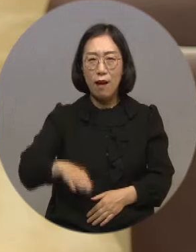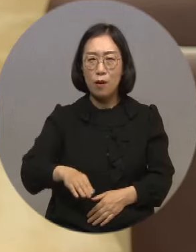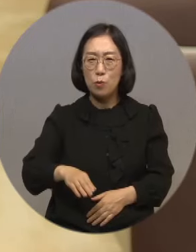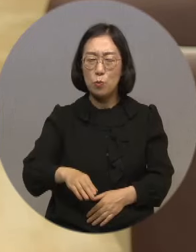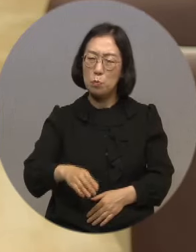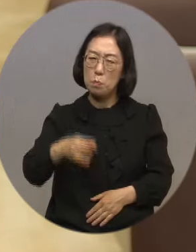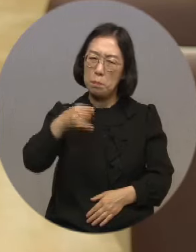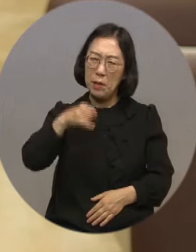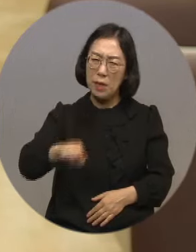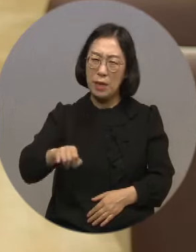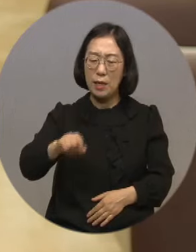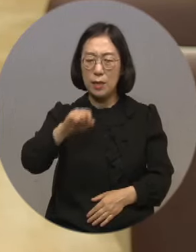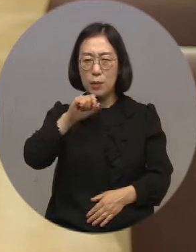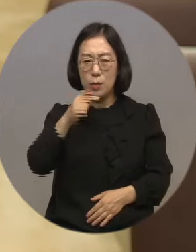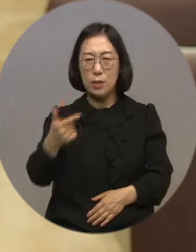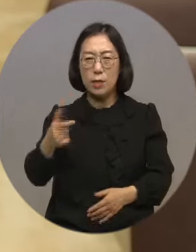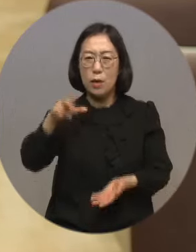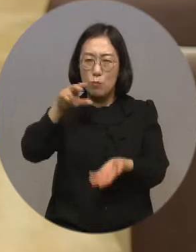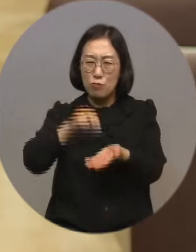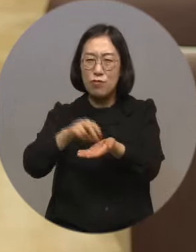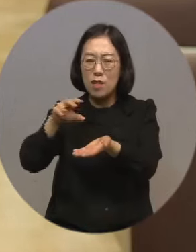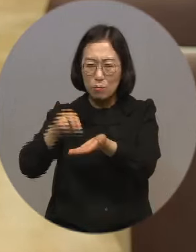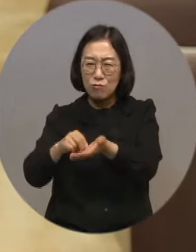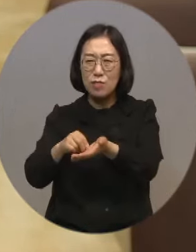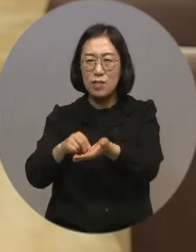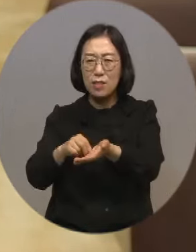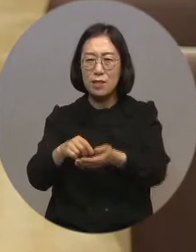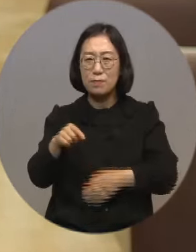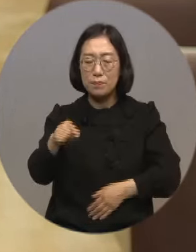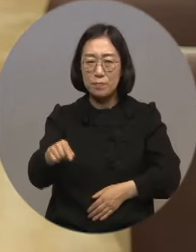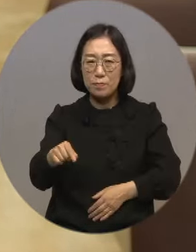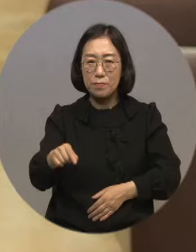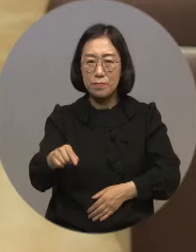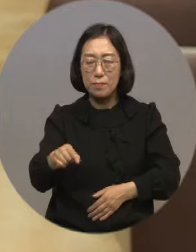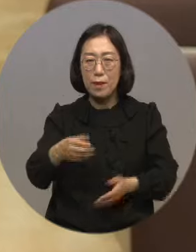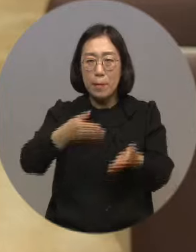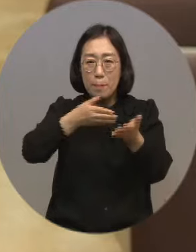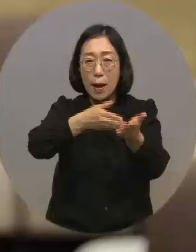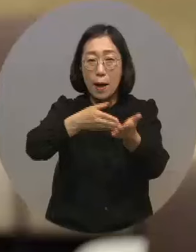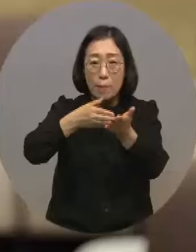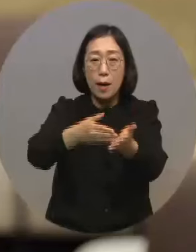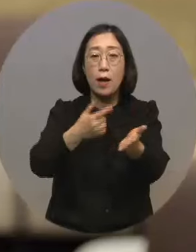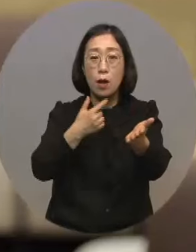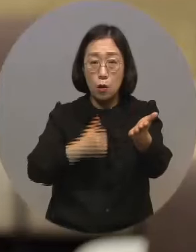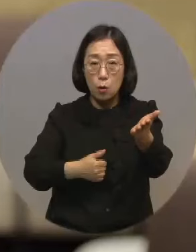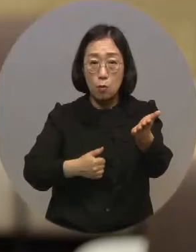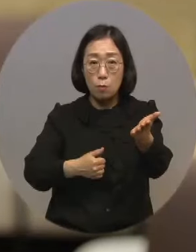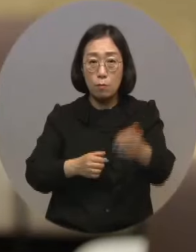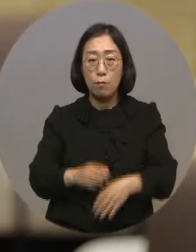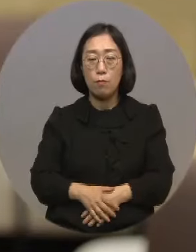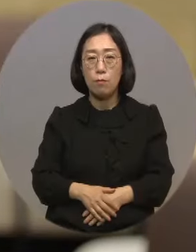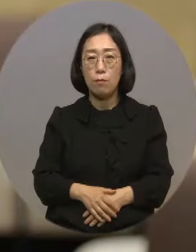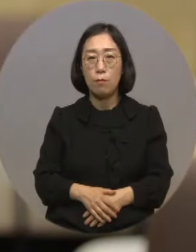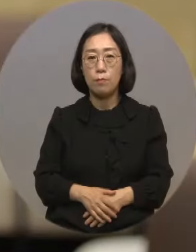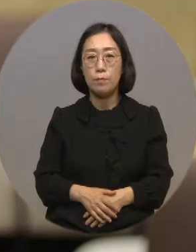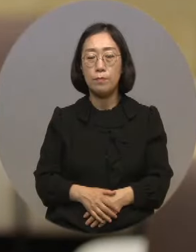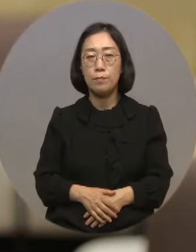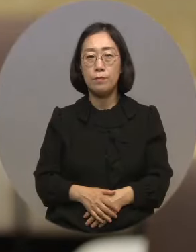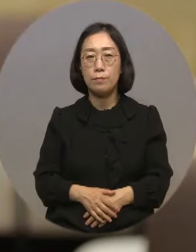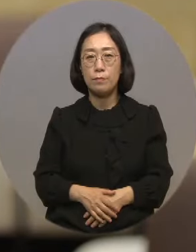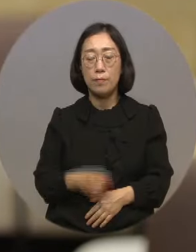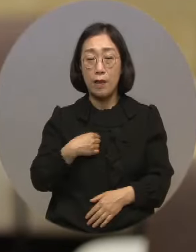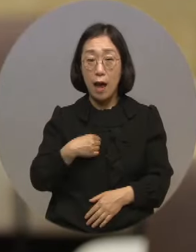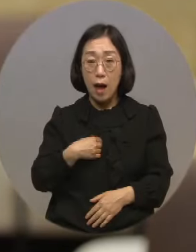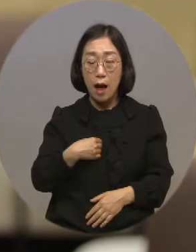보여서 제가 그걸 조목조목 영화대학에서 지적을 했던 적이 있어요. 근데 그게